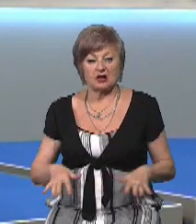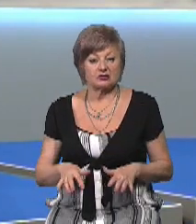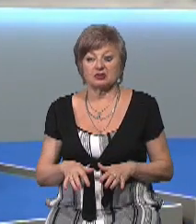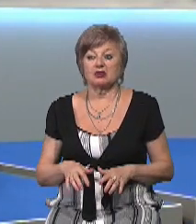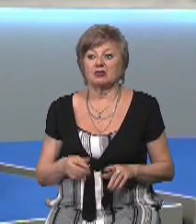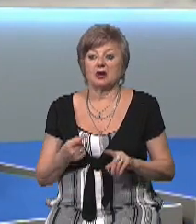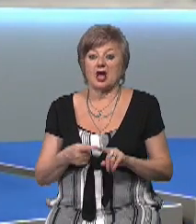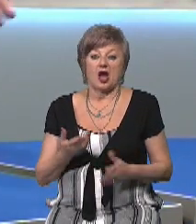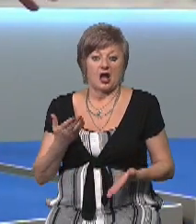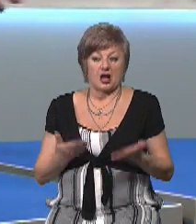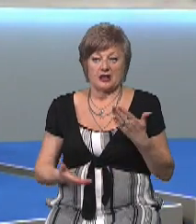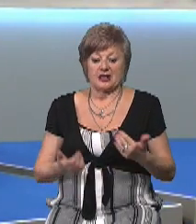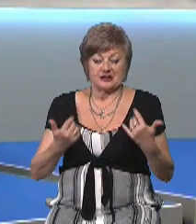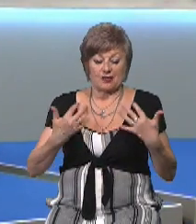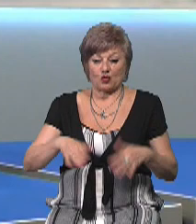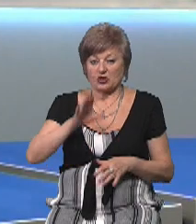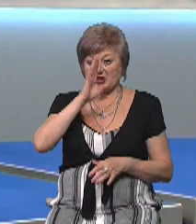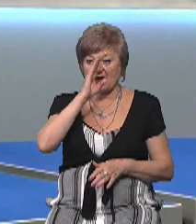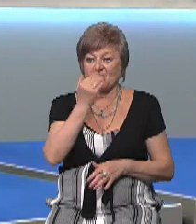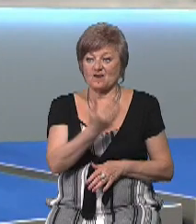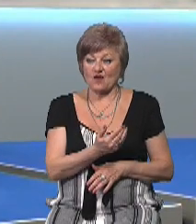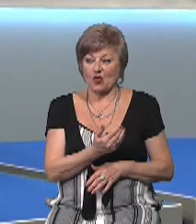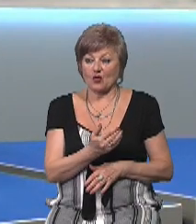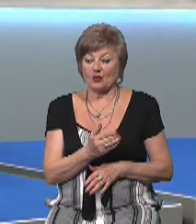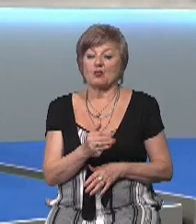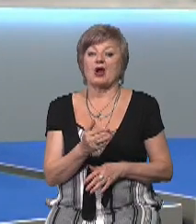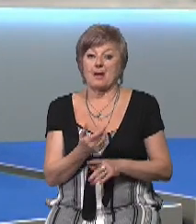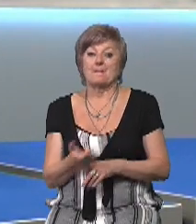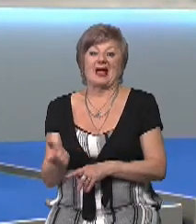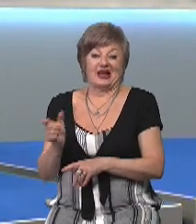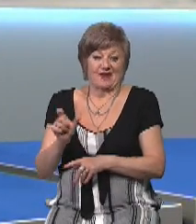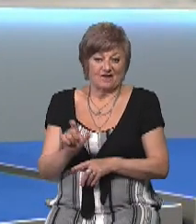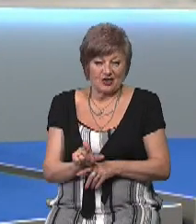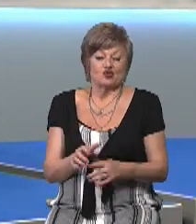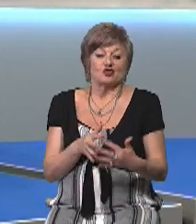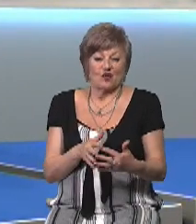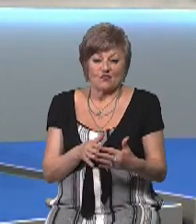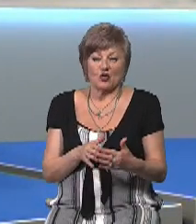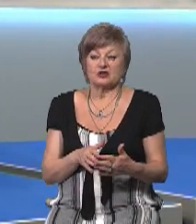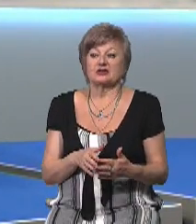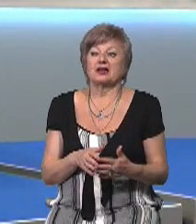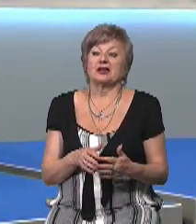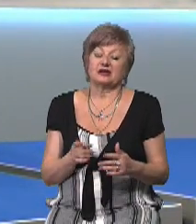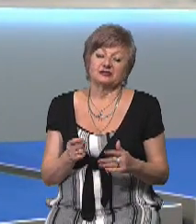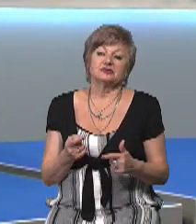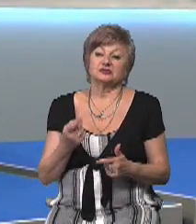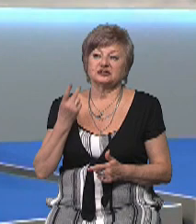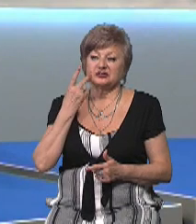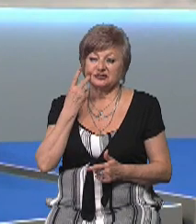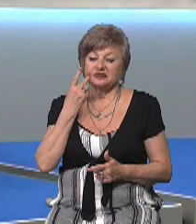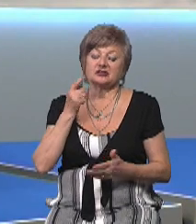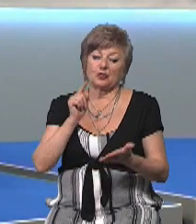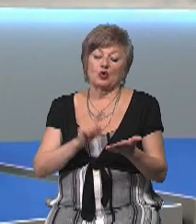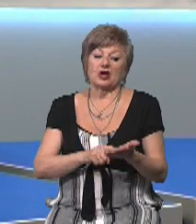якщо втрати ворога зазвичай в бойових діях перевищуються, то свої або применшуються, або вказують